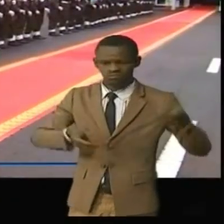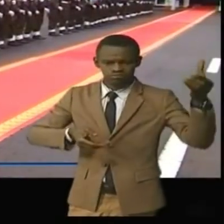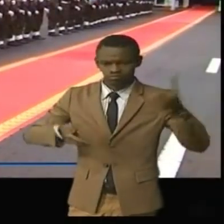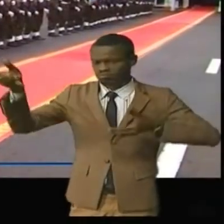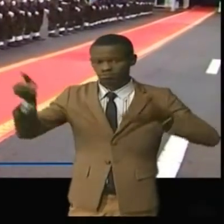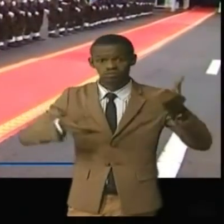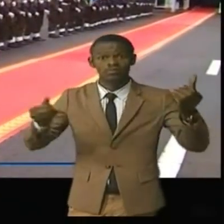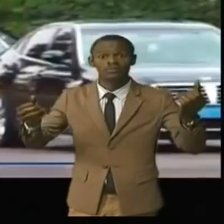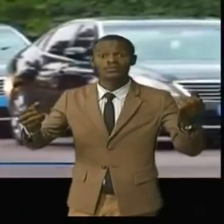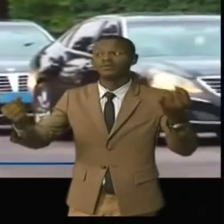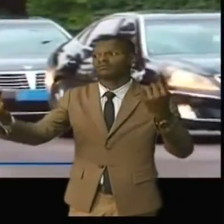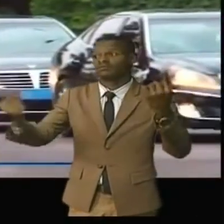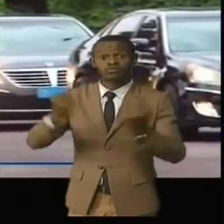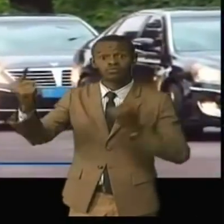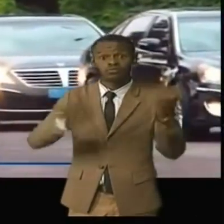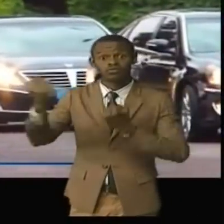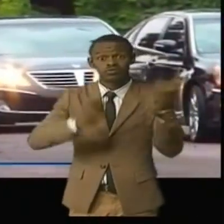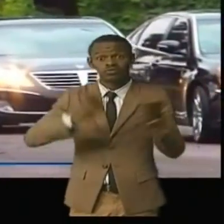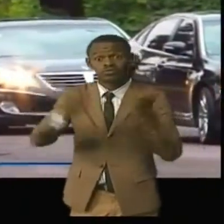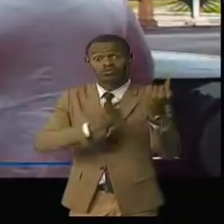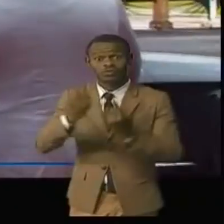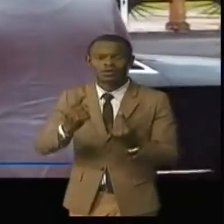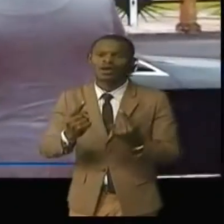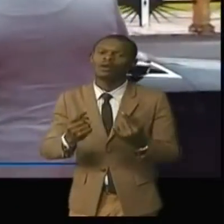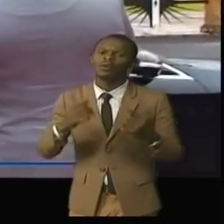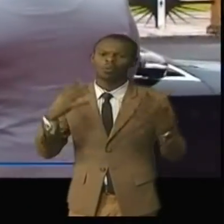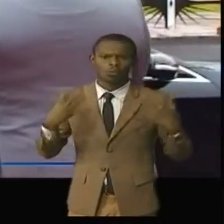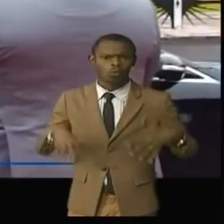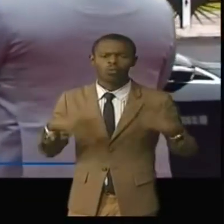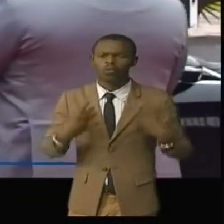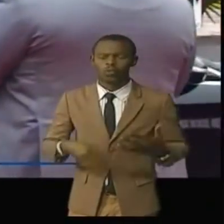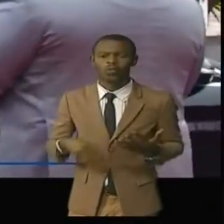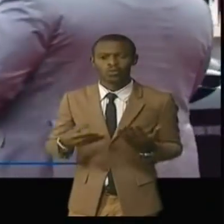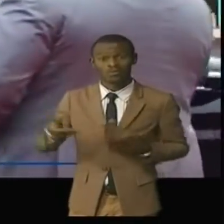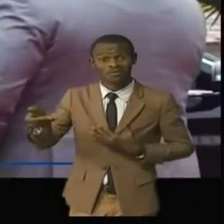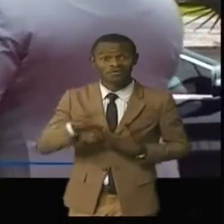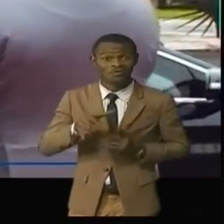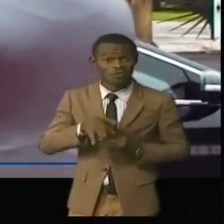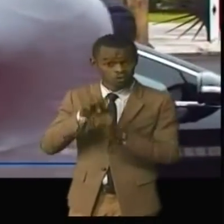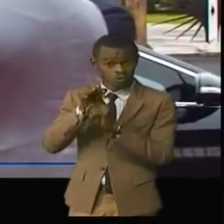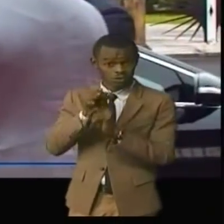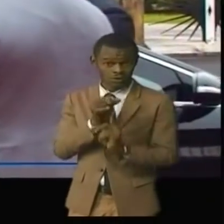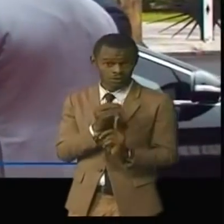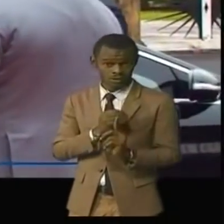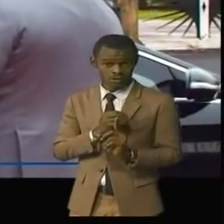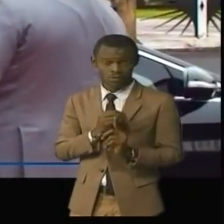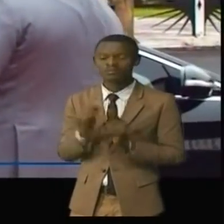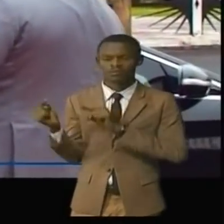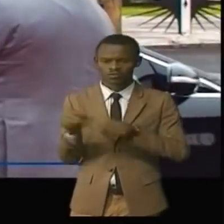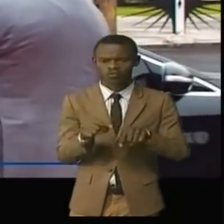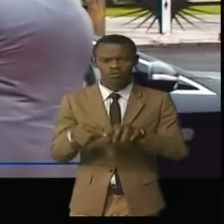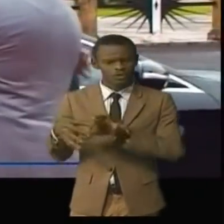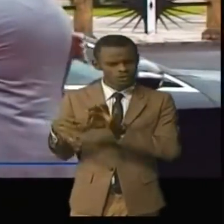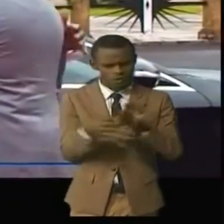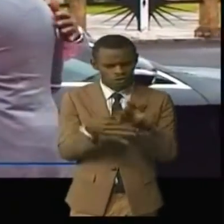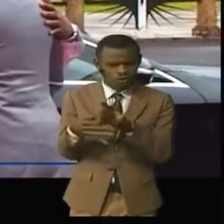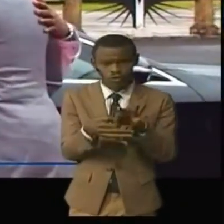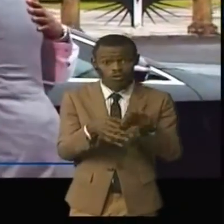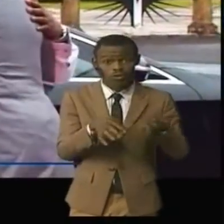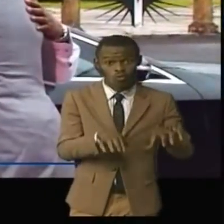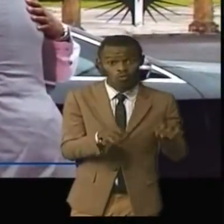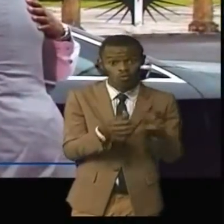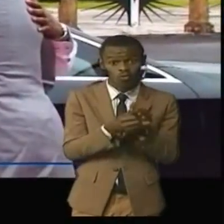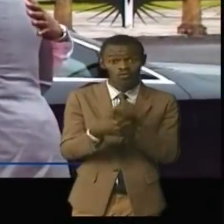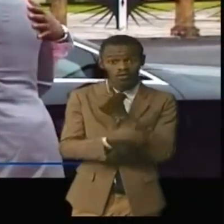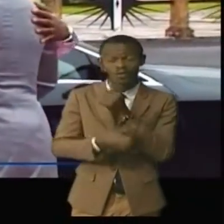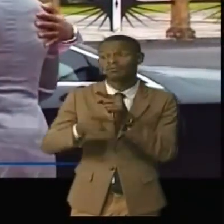lesquels plusieurs chefs d'État africains. Ils effectuent des visites officielles à Kinshasa dans le cadre du raffermissement et de